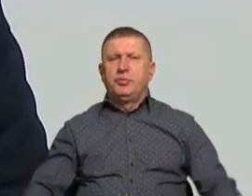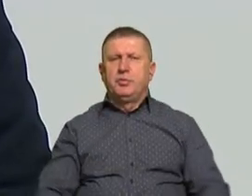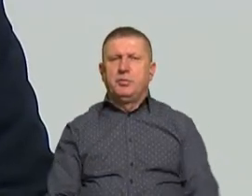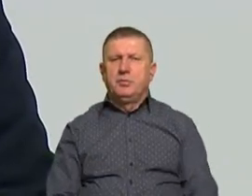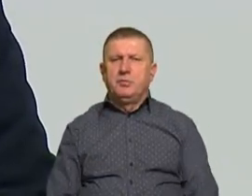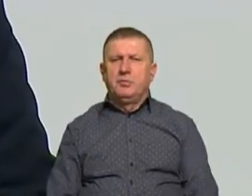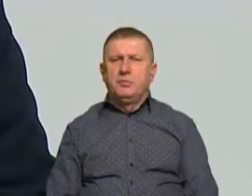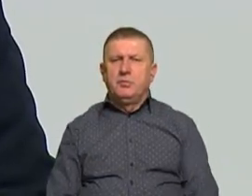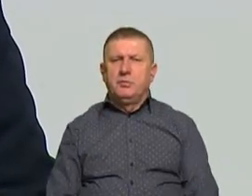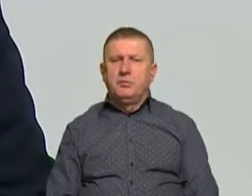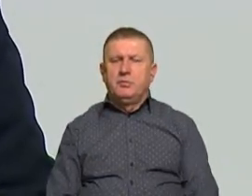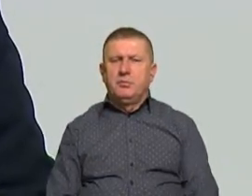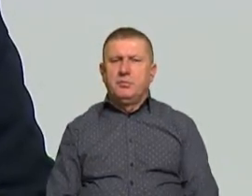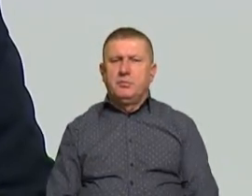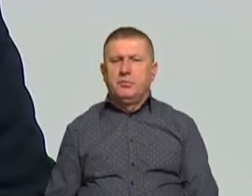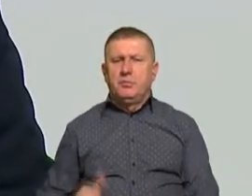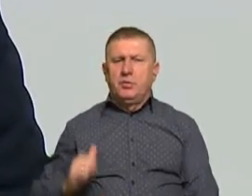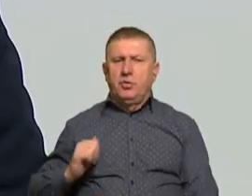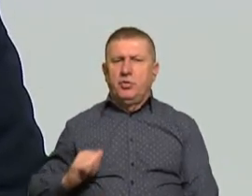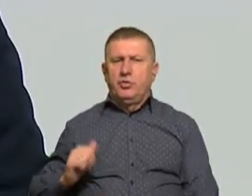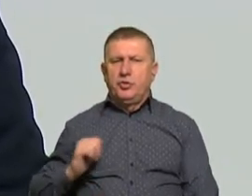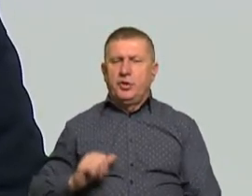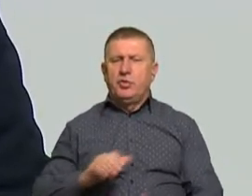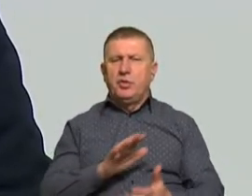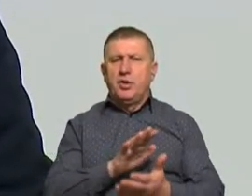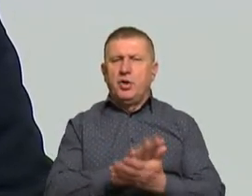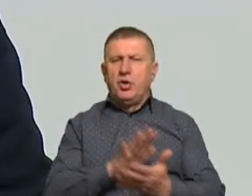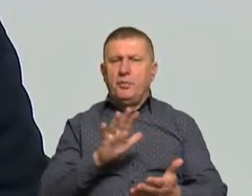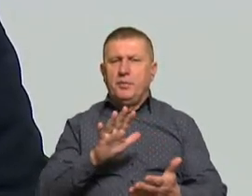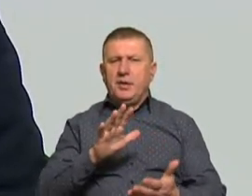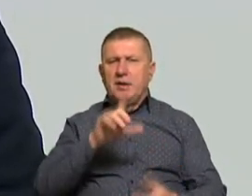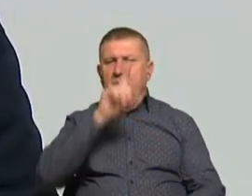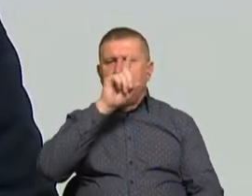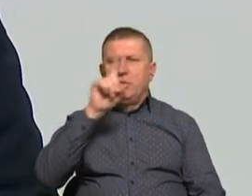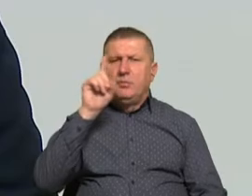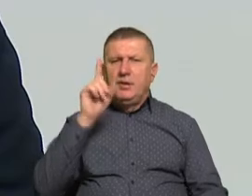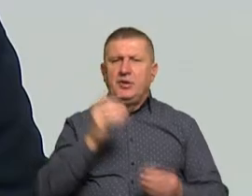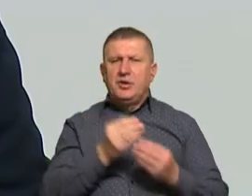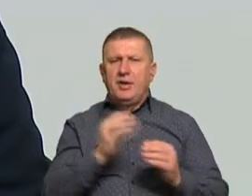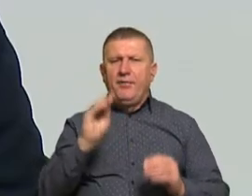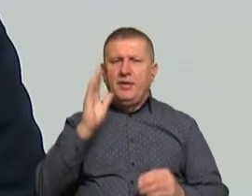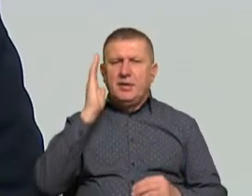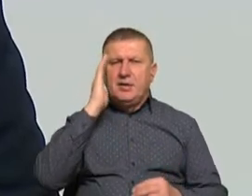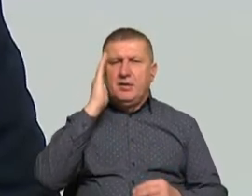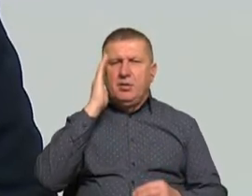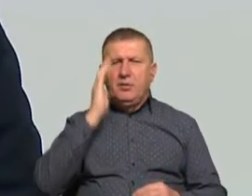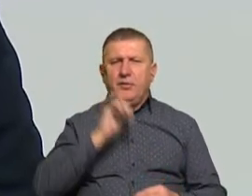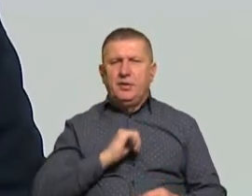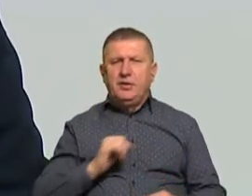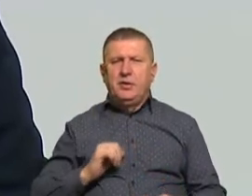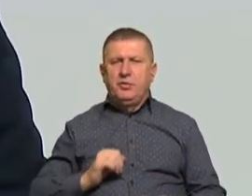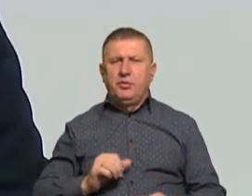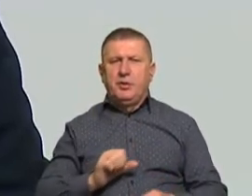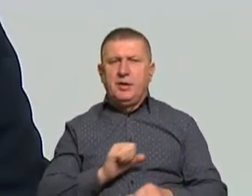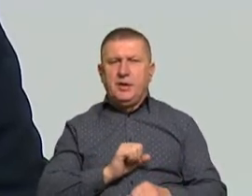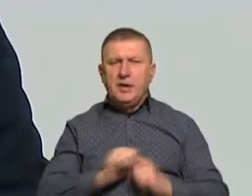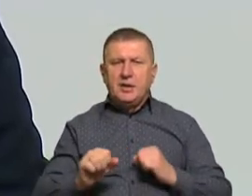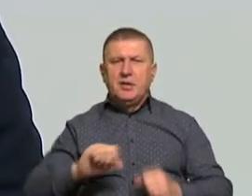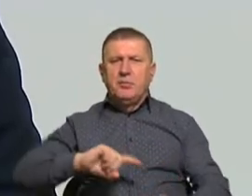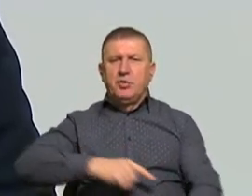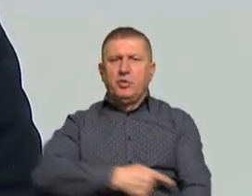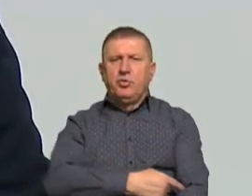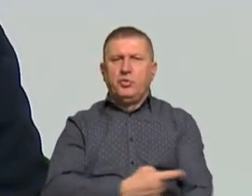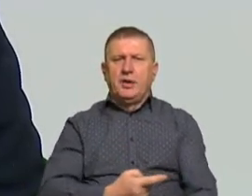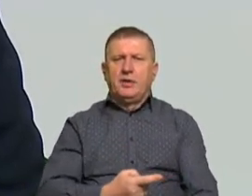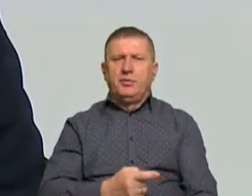Ja oczekuję, żeby opinia publiczna coś więcej na ten temat się dowiedziała. Czy jest postępowanie prokuratorskie w tej